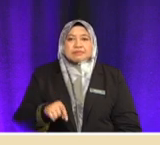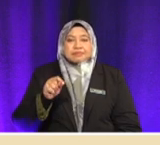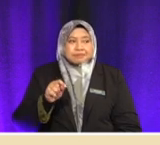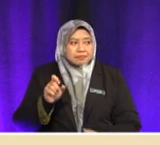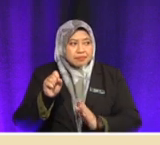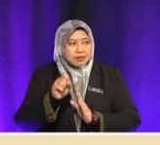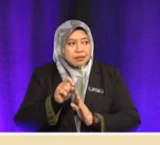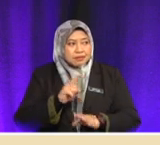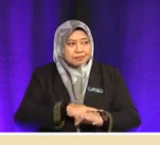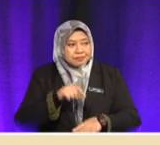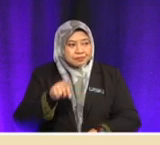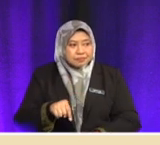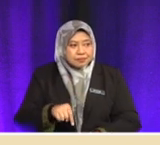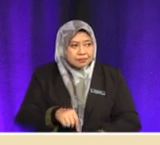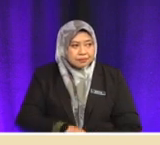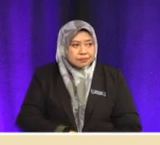kemudian